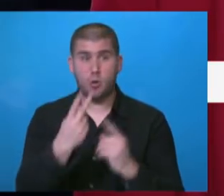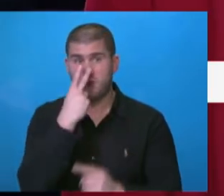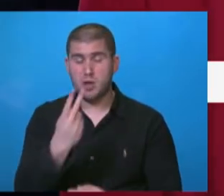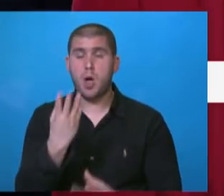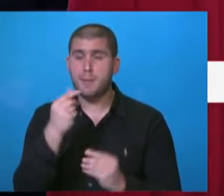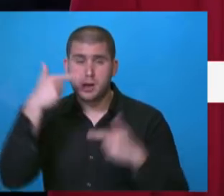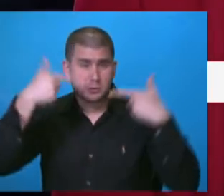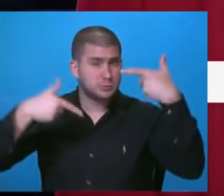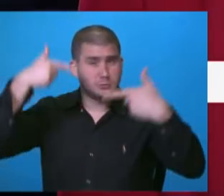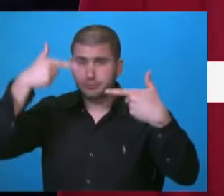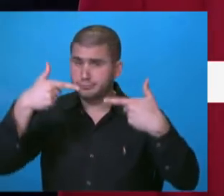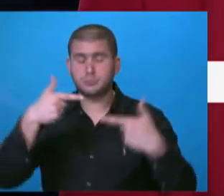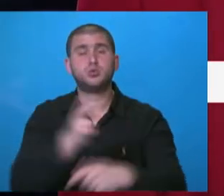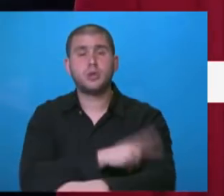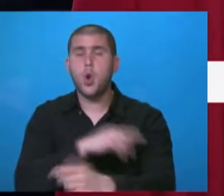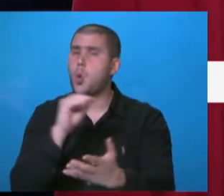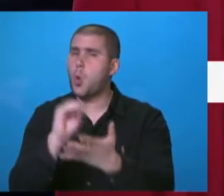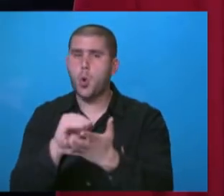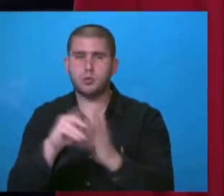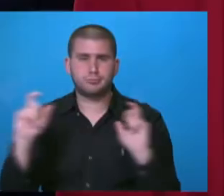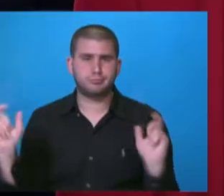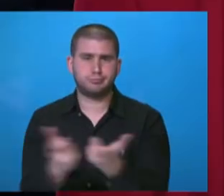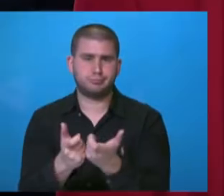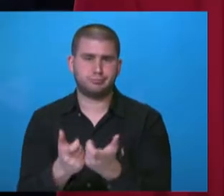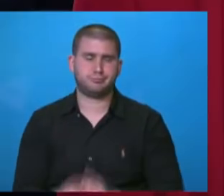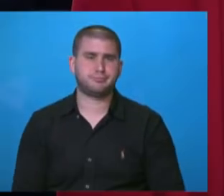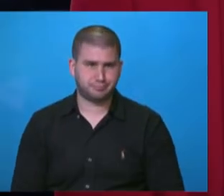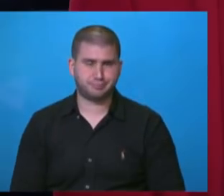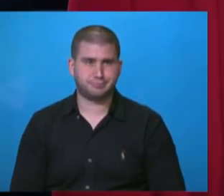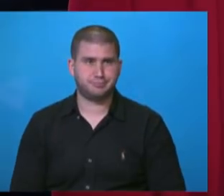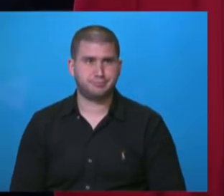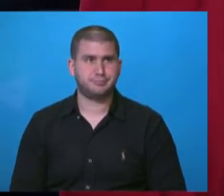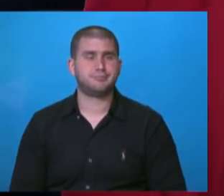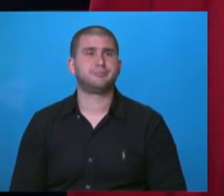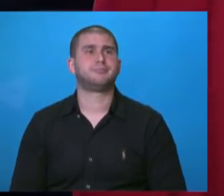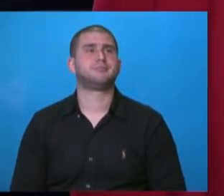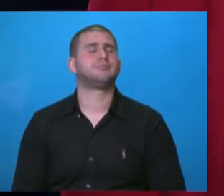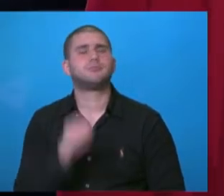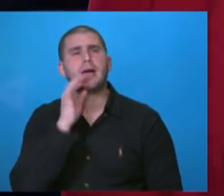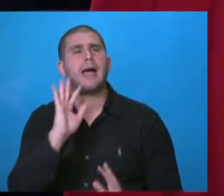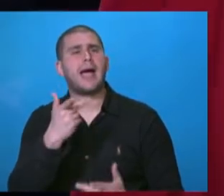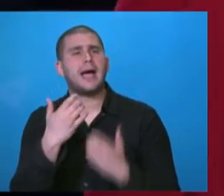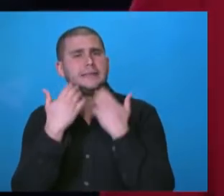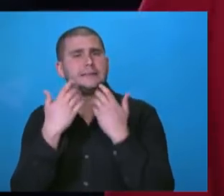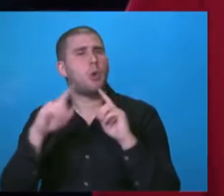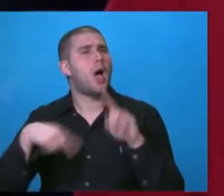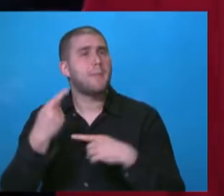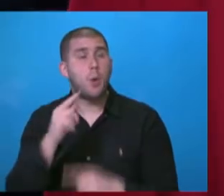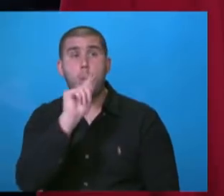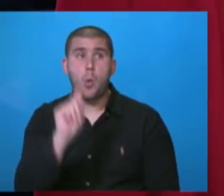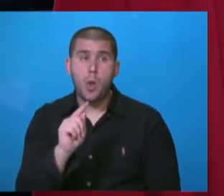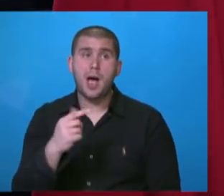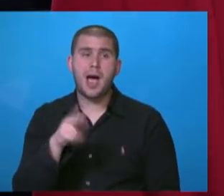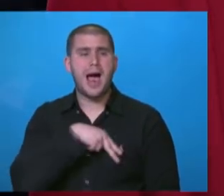הרבה זוויות, המשטרה עדיין לא הצליחה לתפוס אותו. איך נמסגר את הסיפור הבא? אולי סיפור על